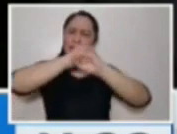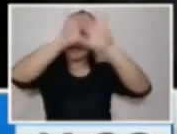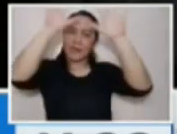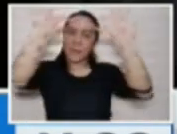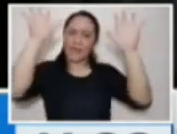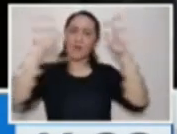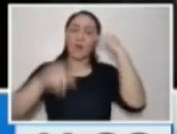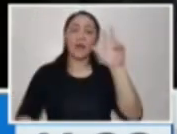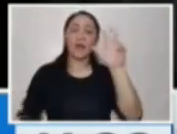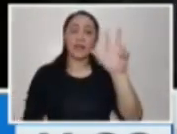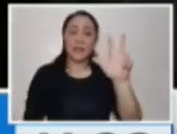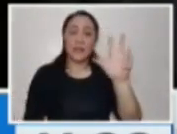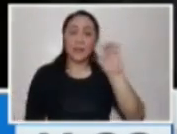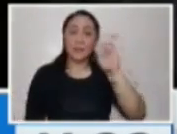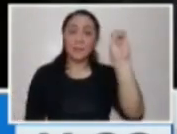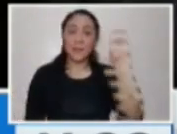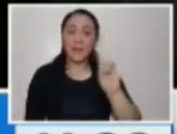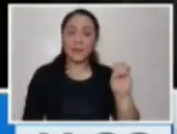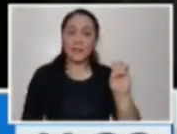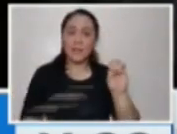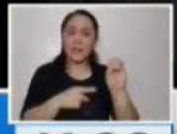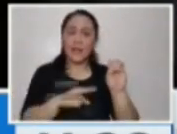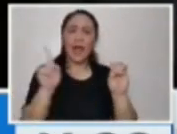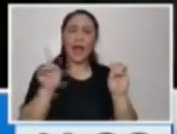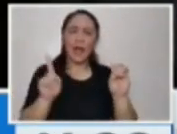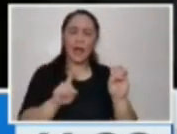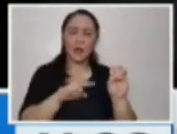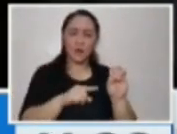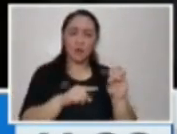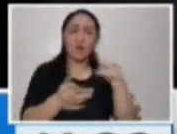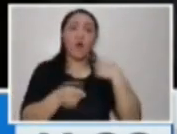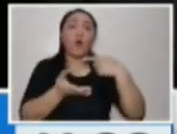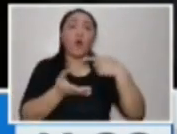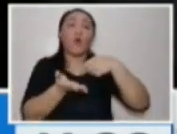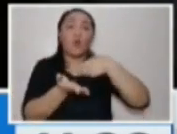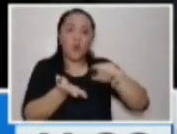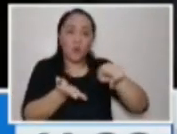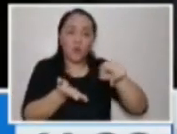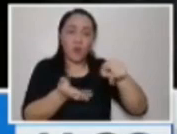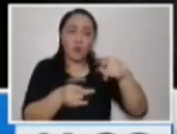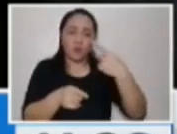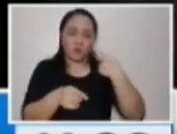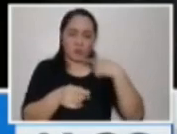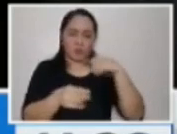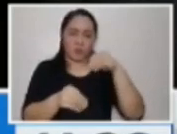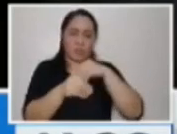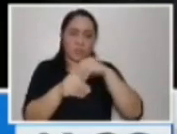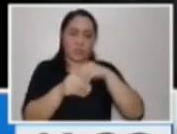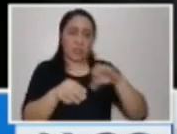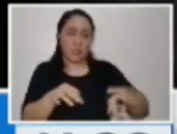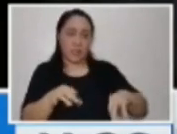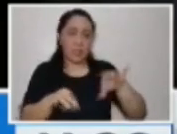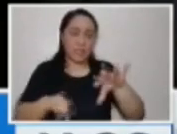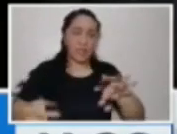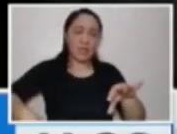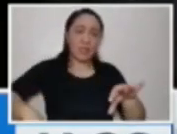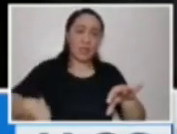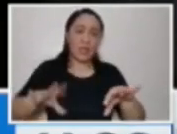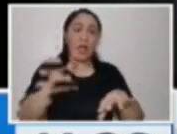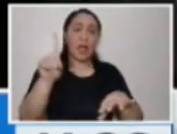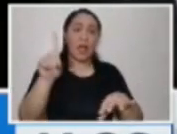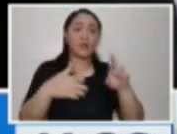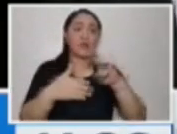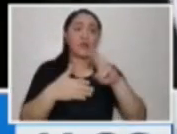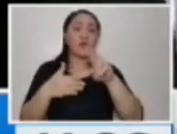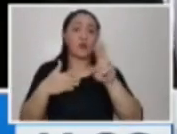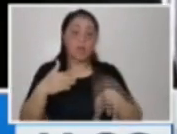2020 to 2021 up to 2024, 0.5% increase per year. So yun